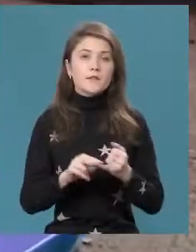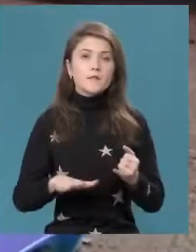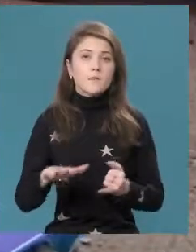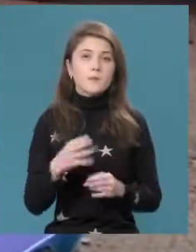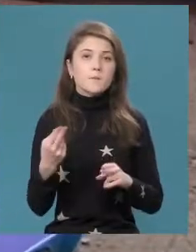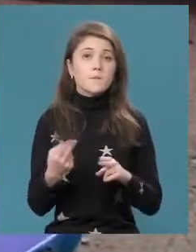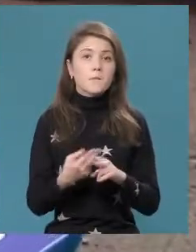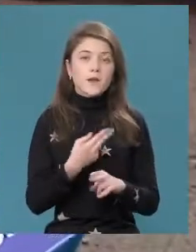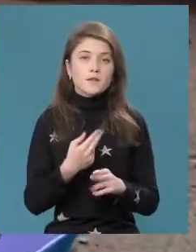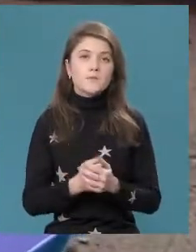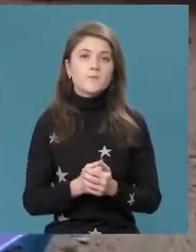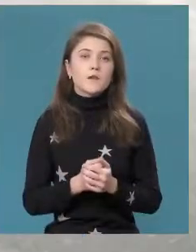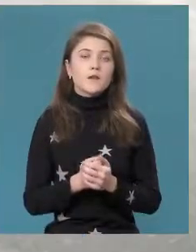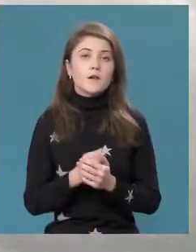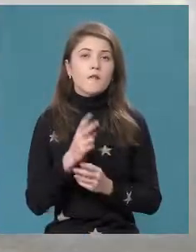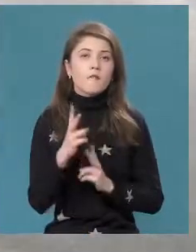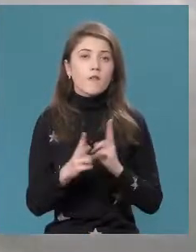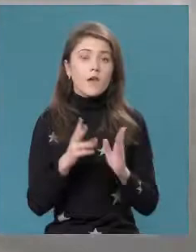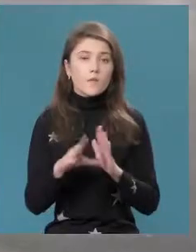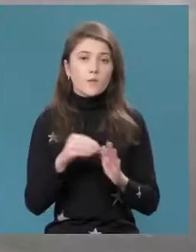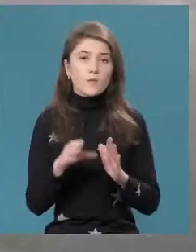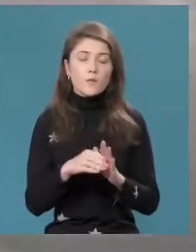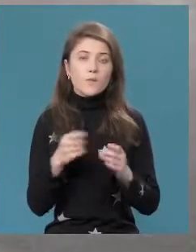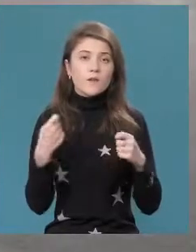референдуму продавати землю ринку неможливо.